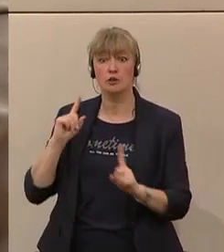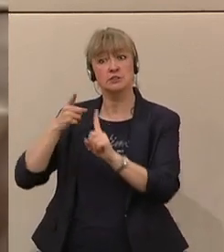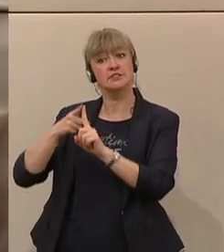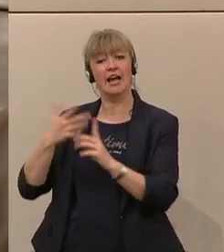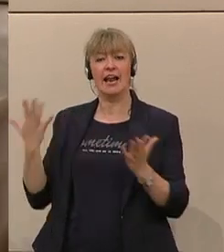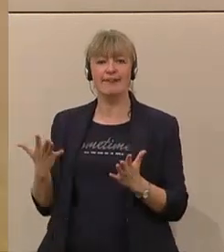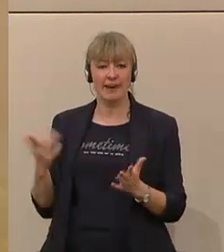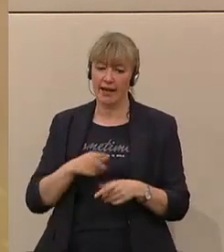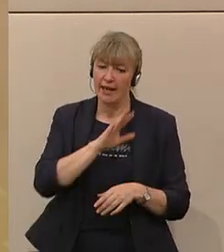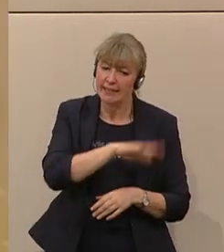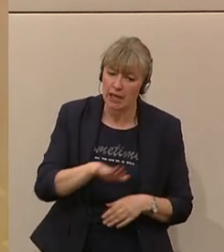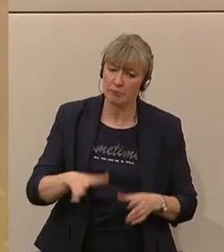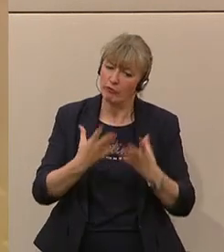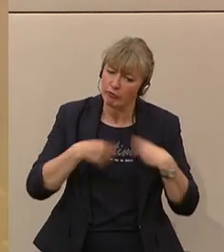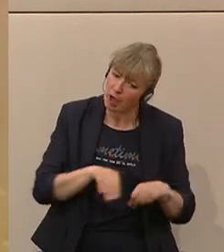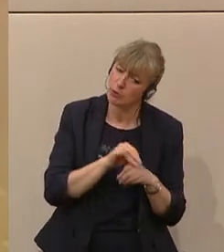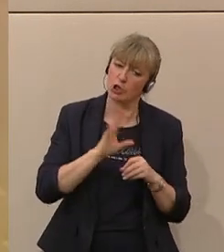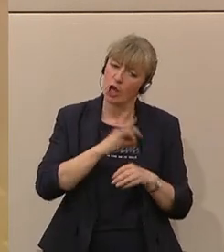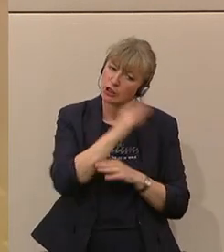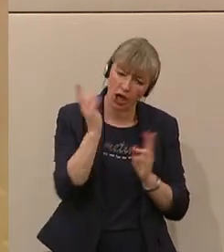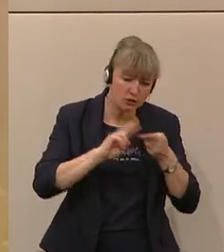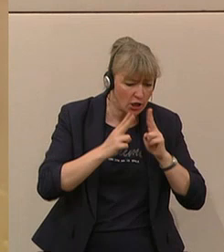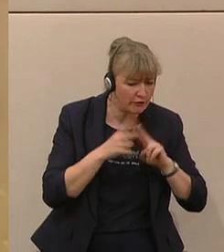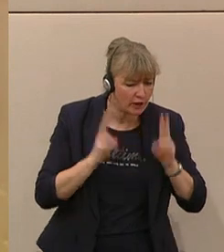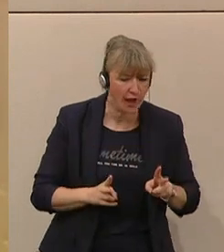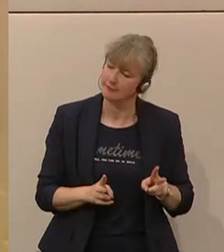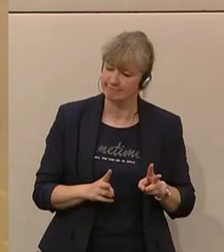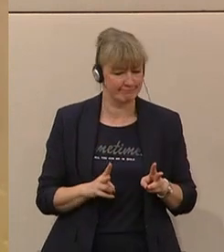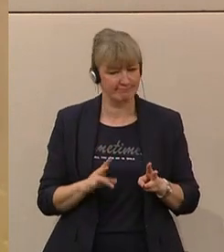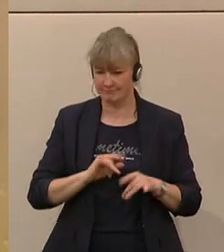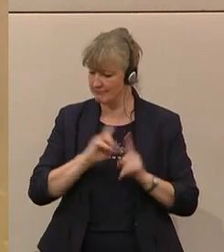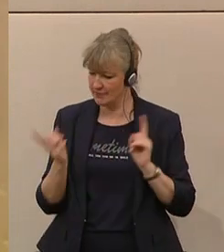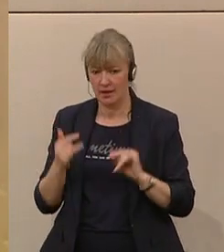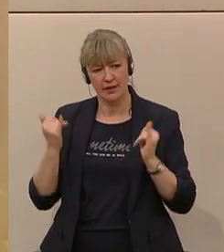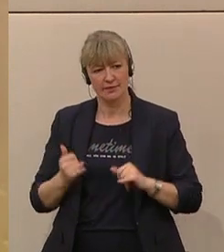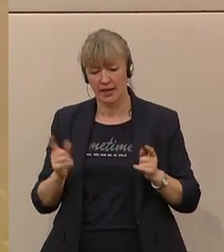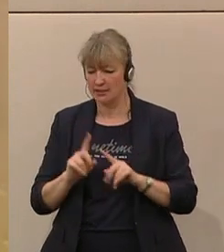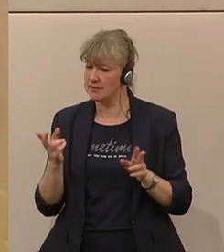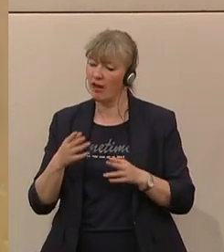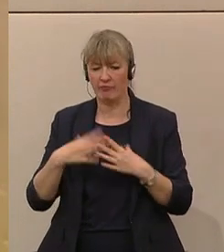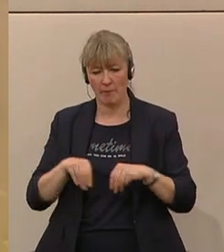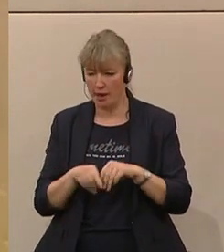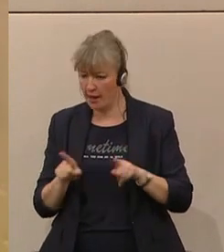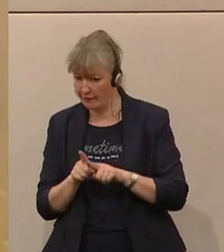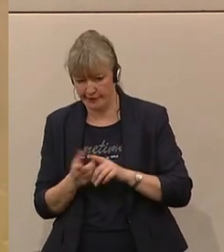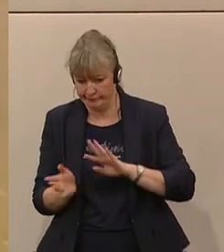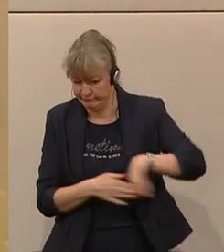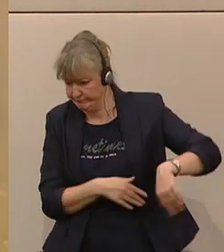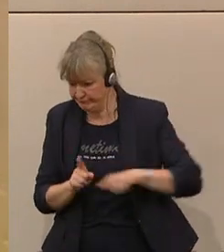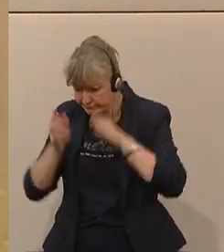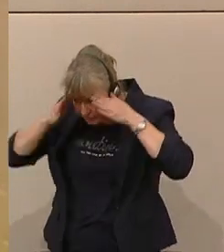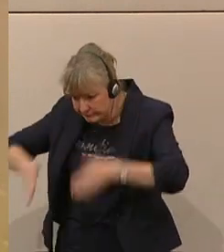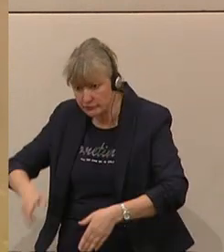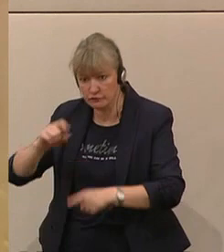Familien, die sich mit ihren Kindern regelmäßig untertags noch treffen können, jetzt dann Tagesrandfamilien gibt. die Familienpartei